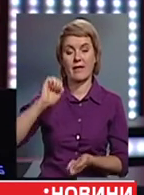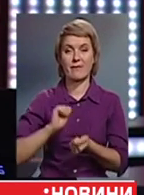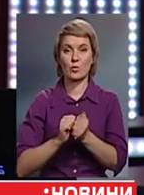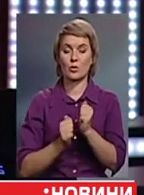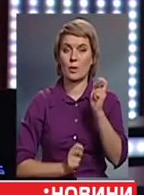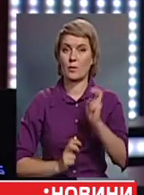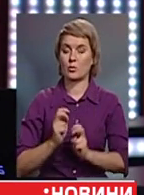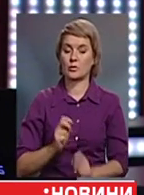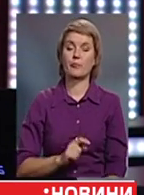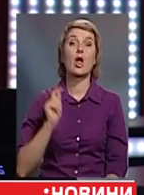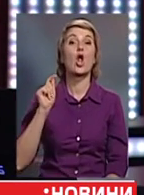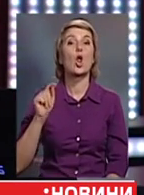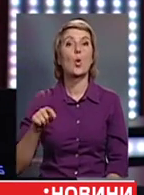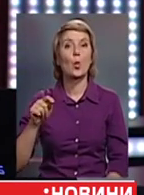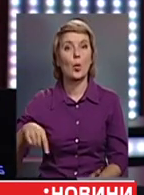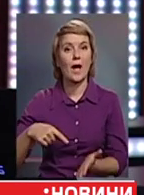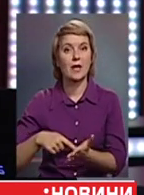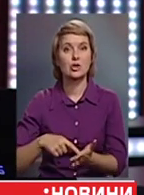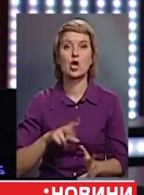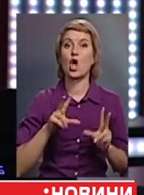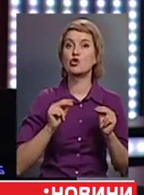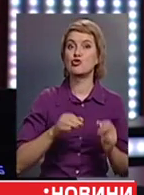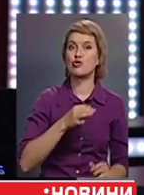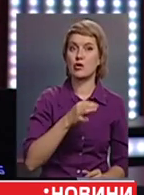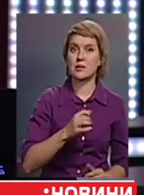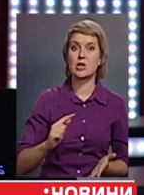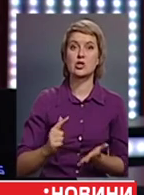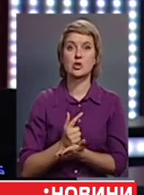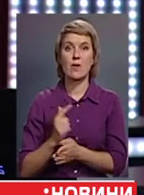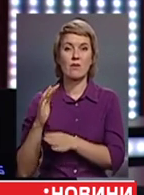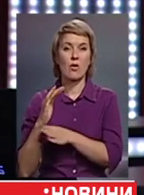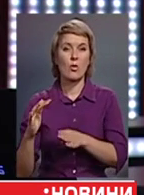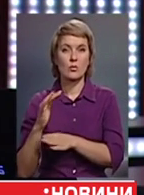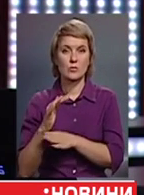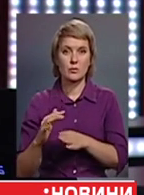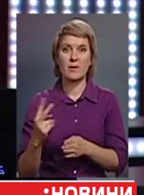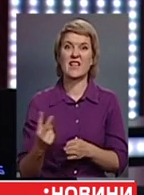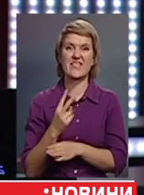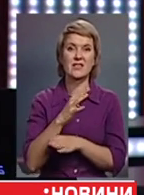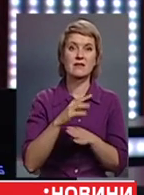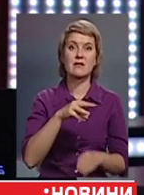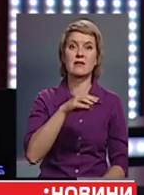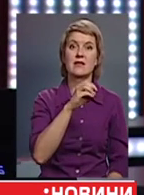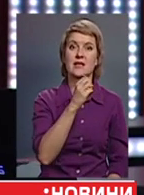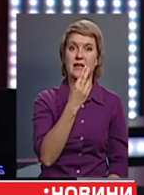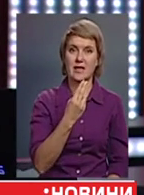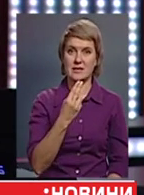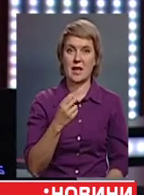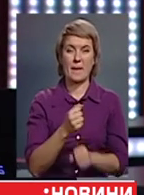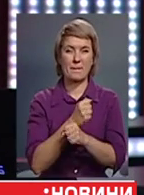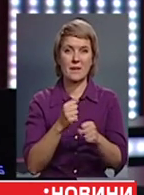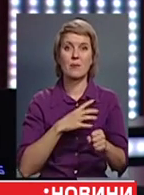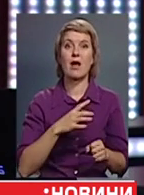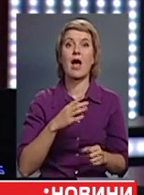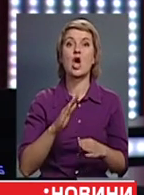Луганське щастя знову під обстрілами. Бойовики б'ють з окупованої Веселої гори. Двічі поцілили в ТЕС. Міни влучили в розподільник. Місто лишилося без